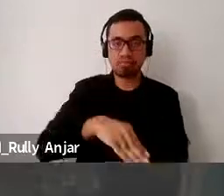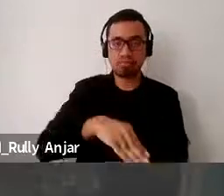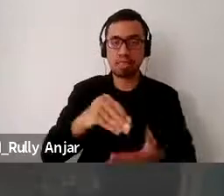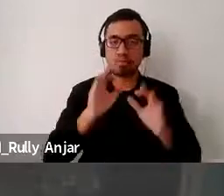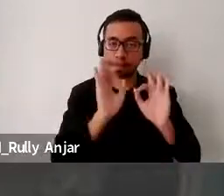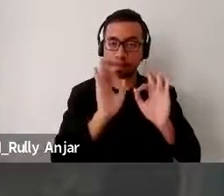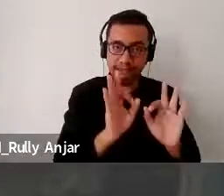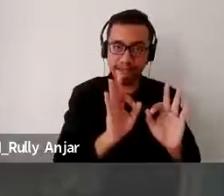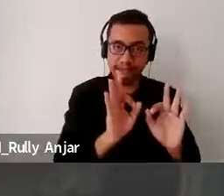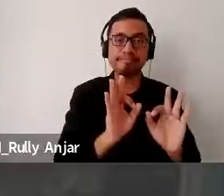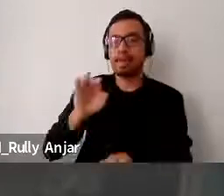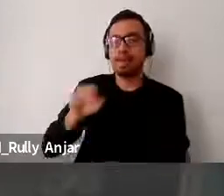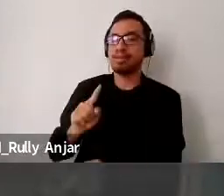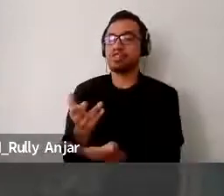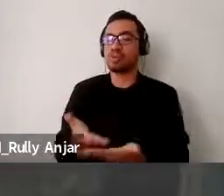terjadi penurunan